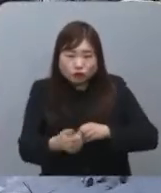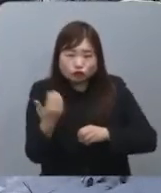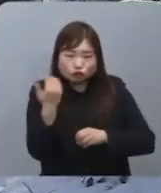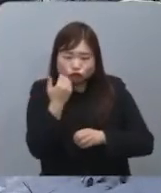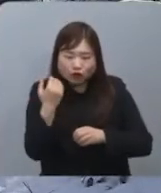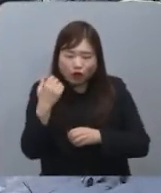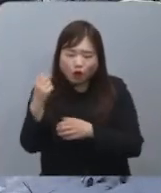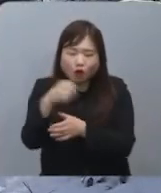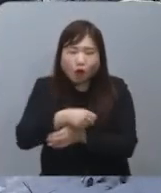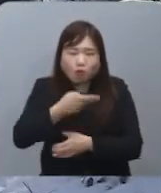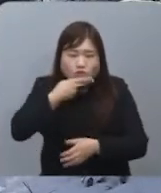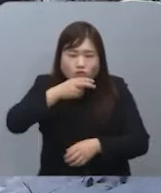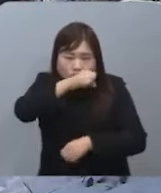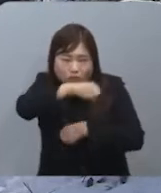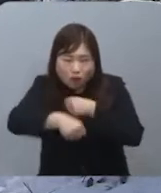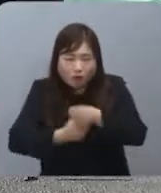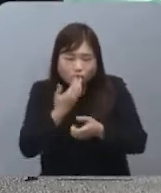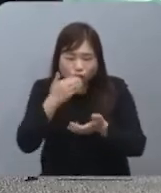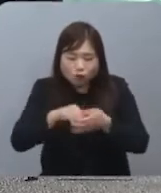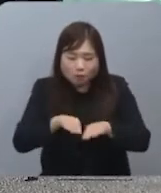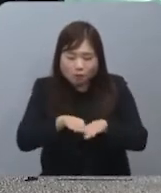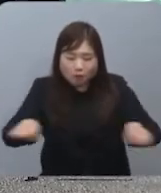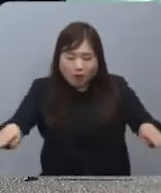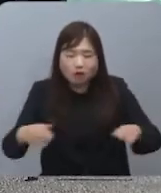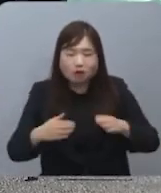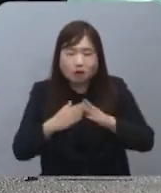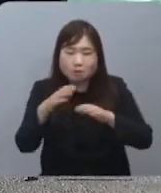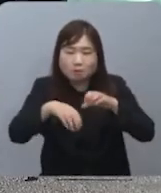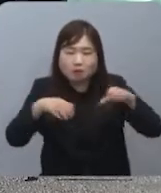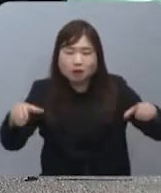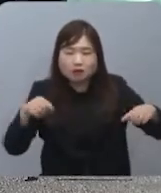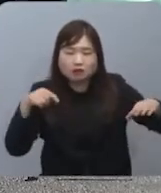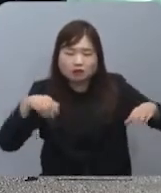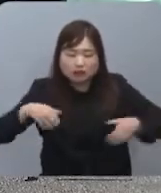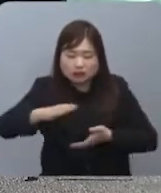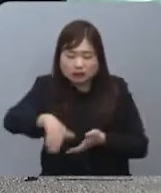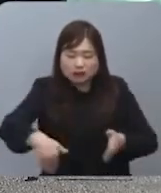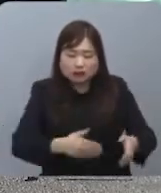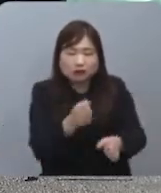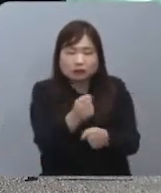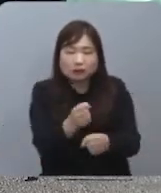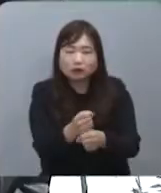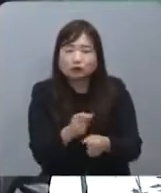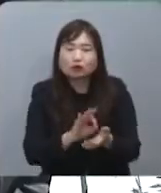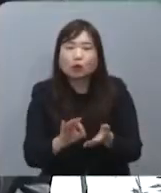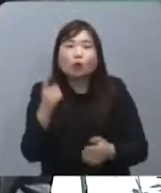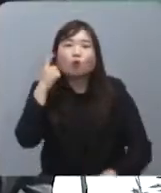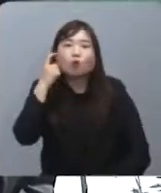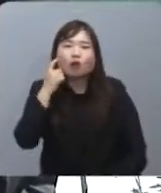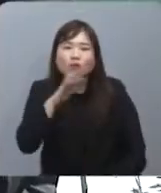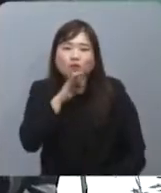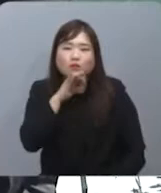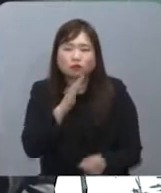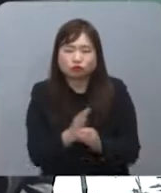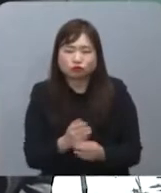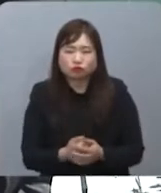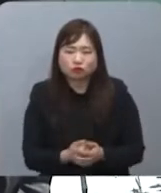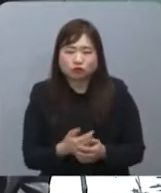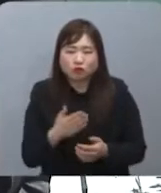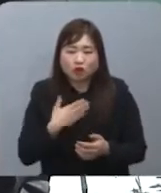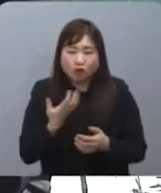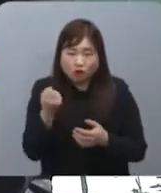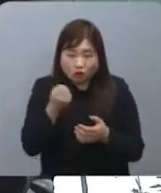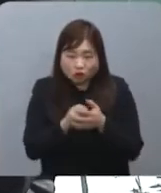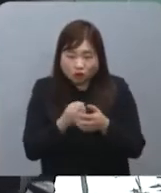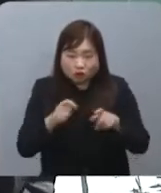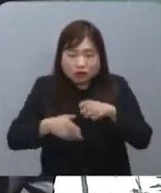아스팔트를 깔고 마을 도로 쓰고 있다면서 반발하고 있습니다 관 속도를 이 터번을 시어서 어디 자구 점